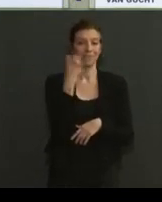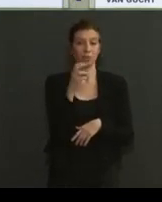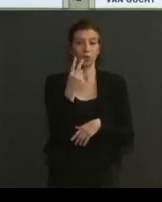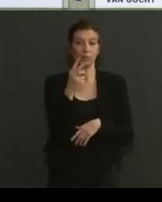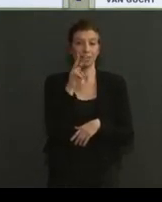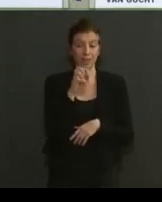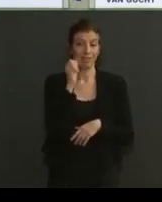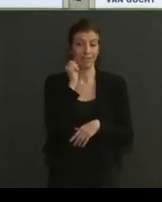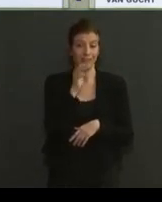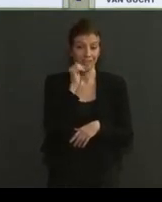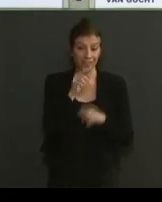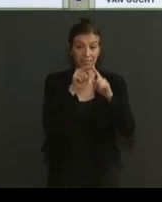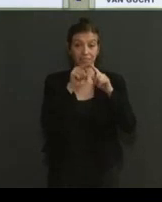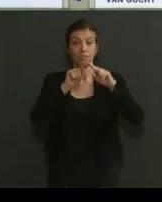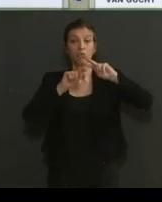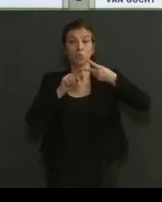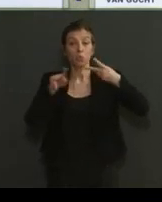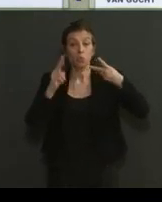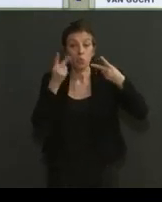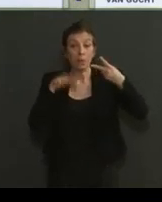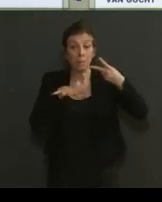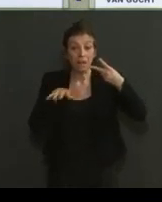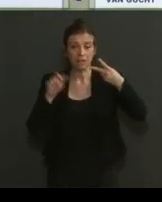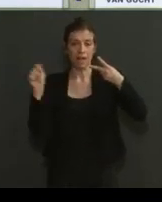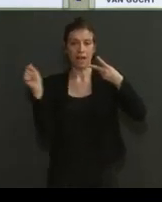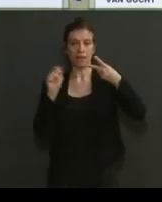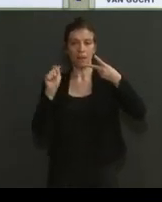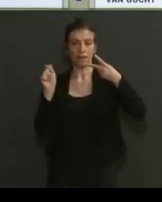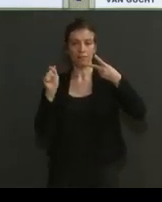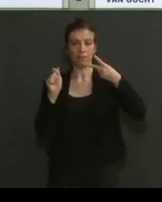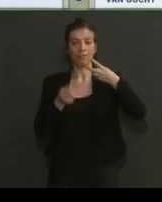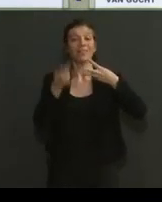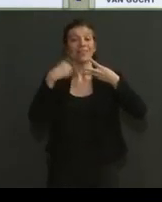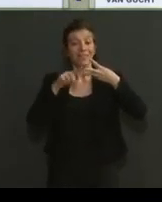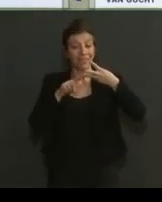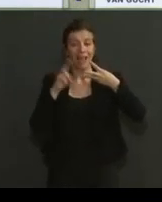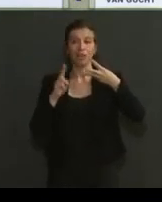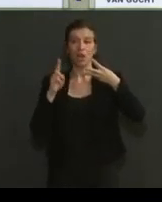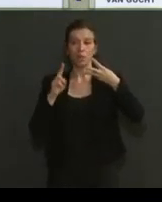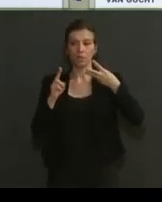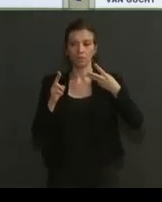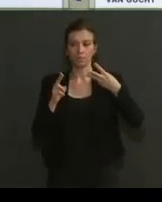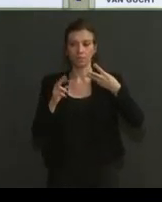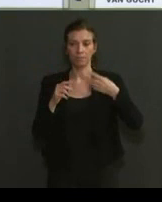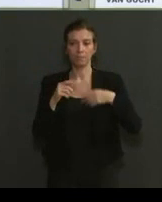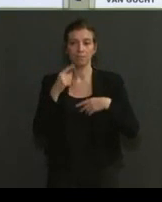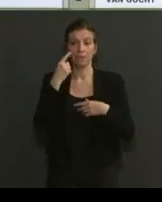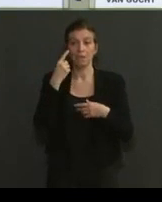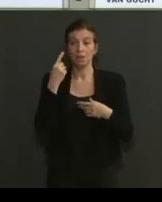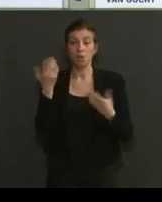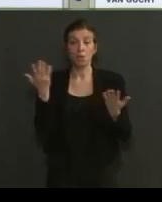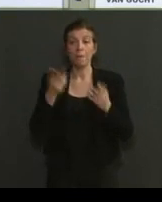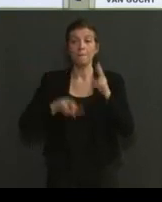Antwerpen en Henegouwen. Door de relatief snellere daling in Wallonië en Brussel lijkt